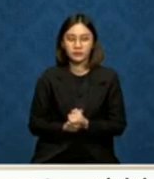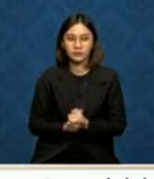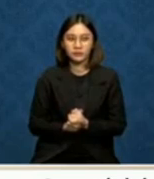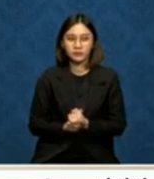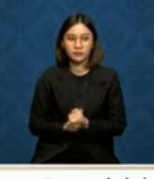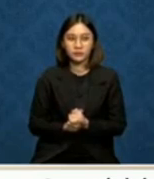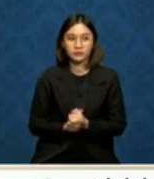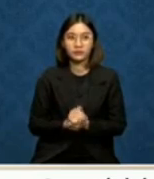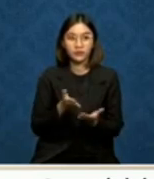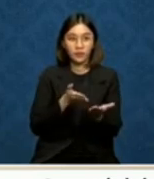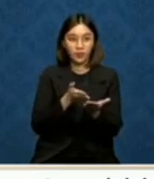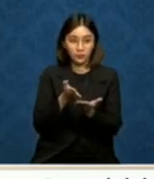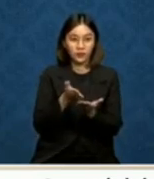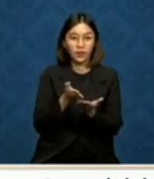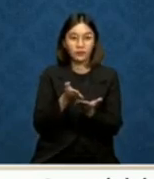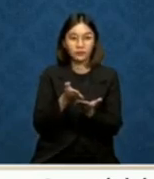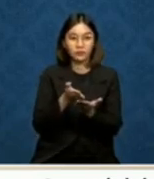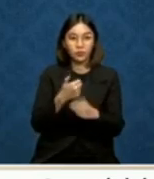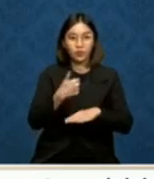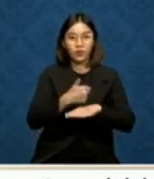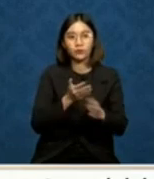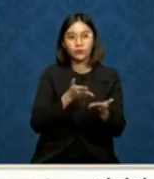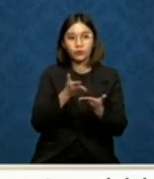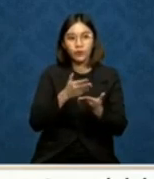ท่านวิบสัดส่วนเป็นยังไงครับ